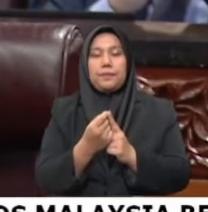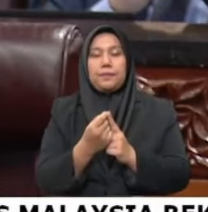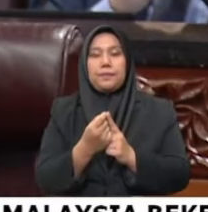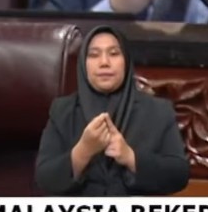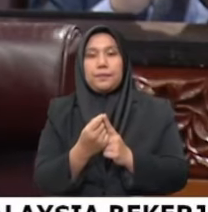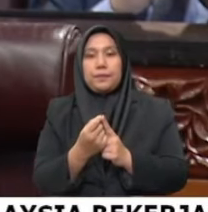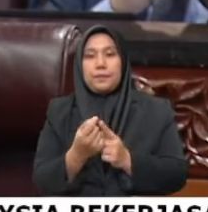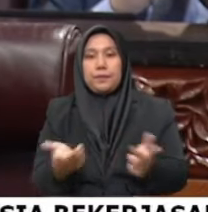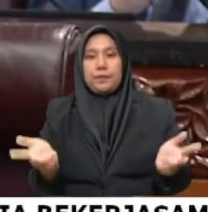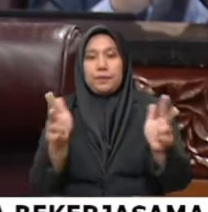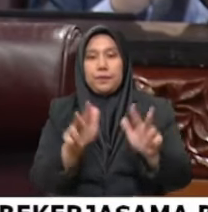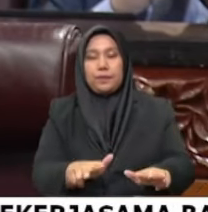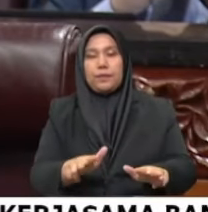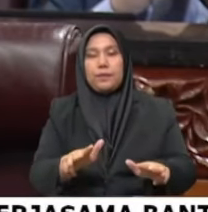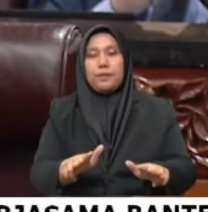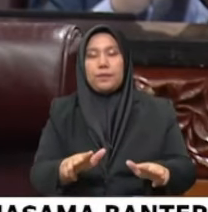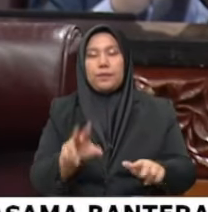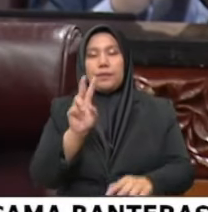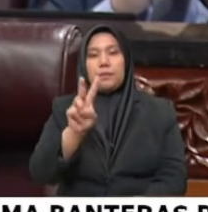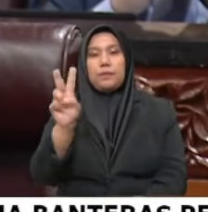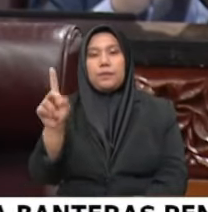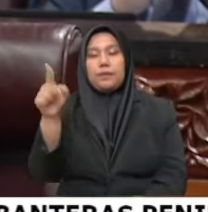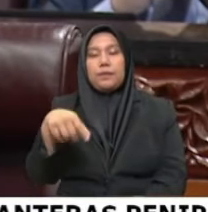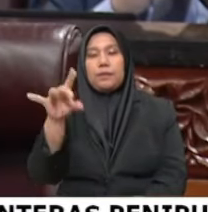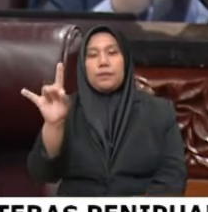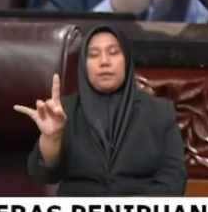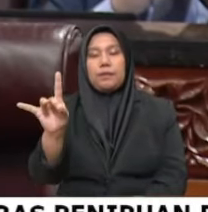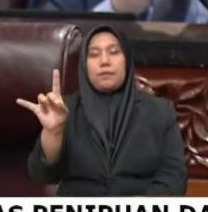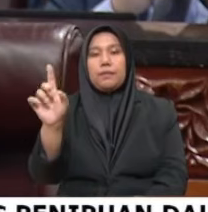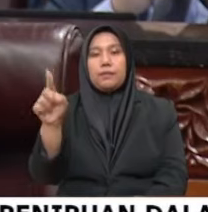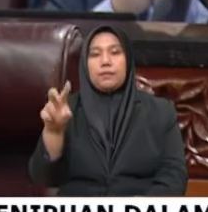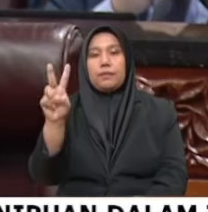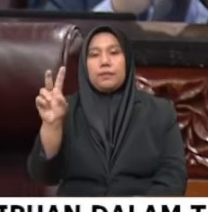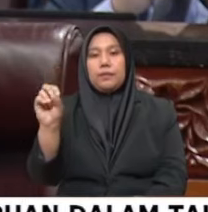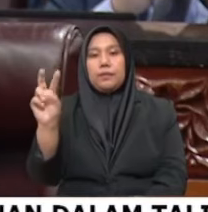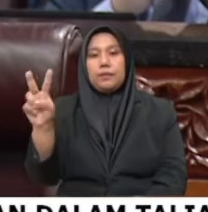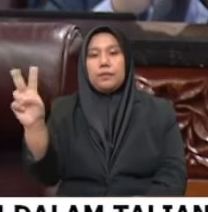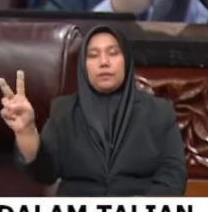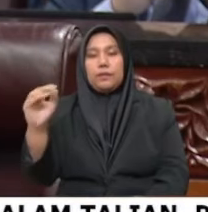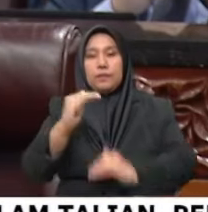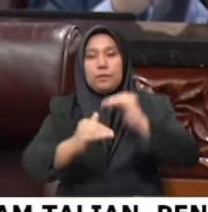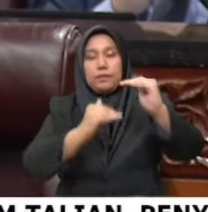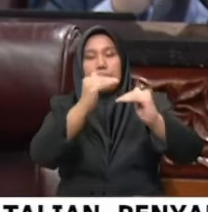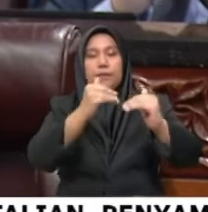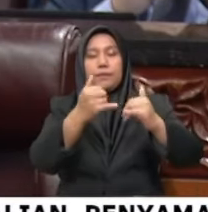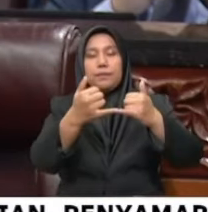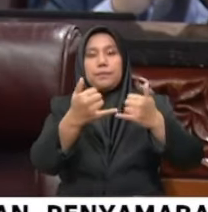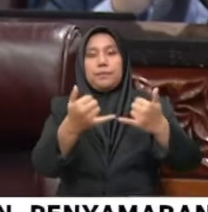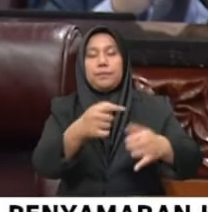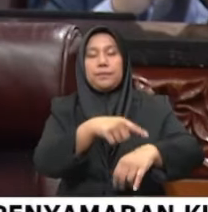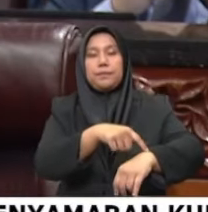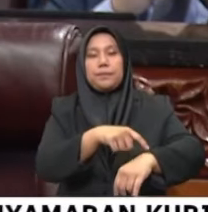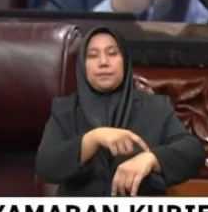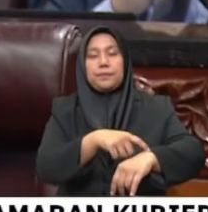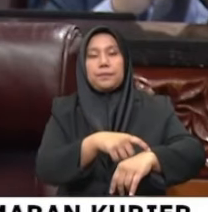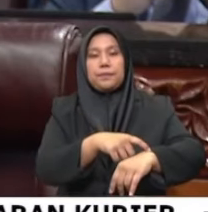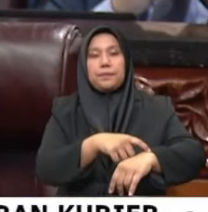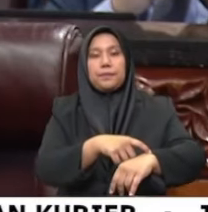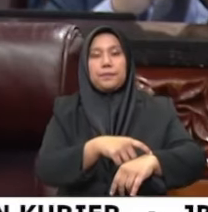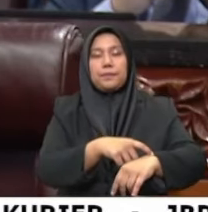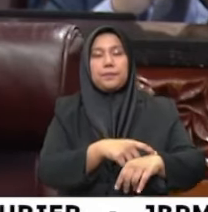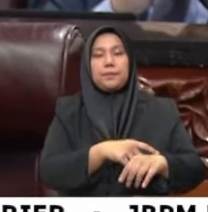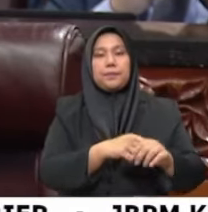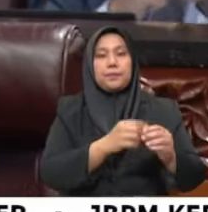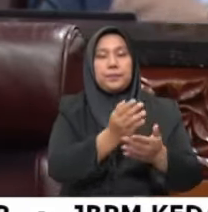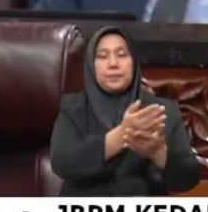adalah pada 22 Ogos 2022. Kemajuan semasa sub-package KBKK Bukit Tiu ke